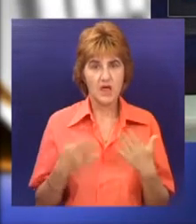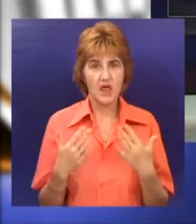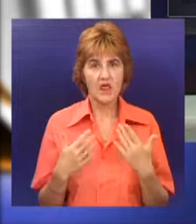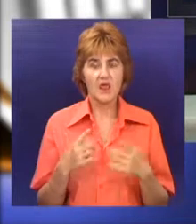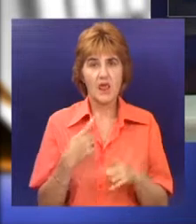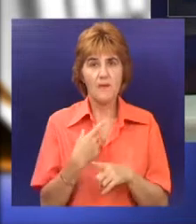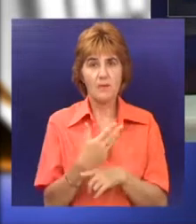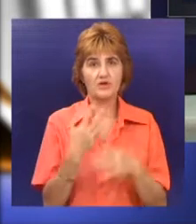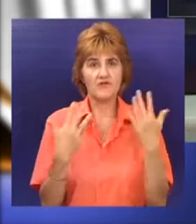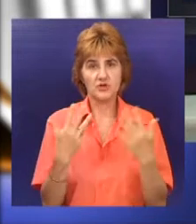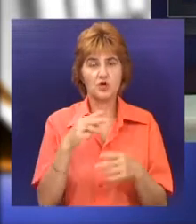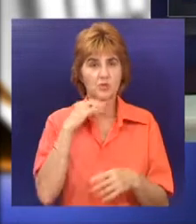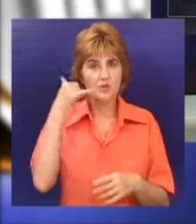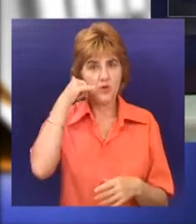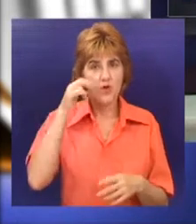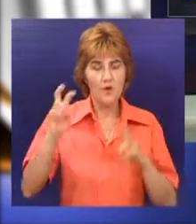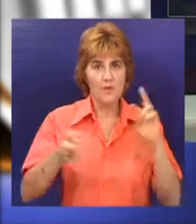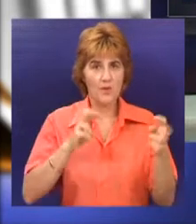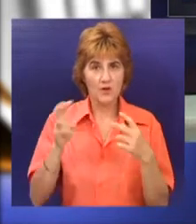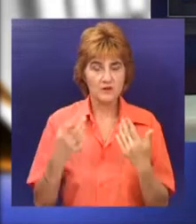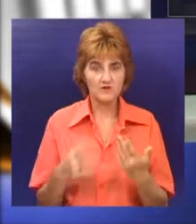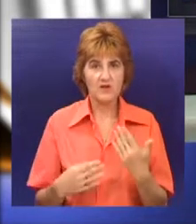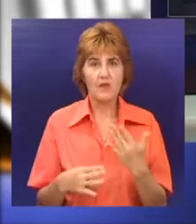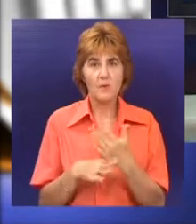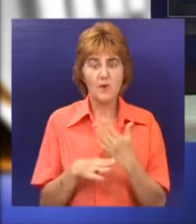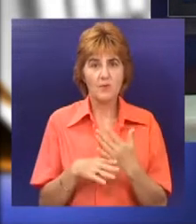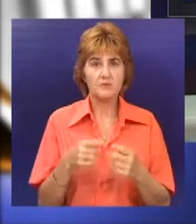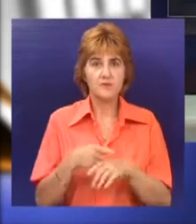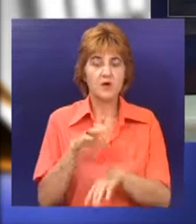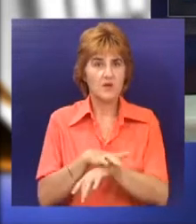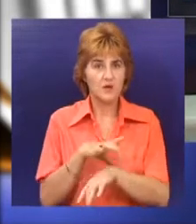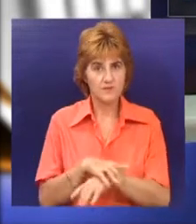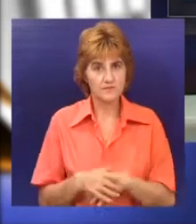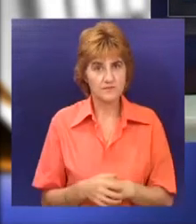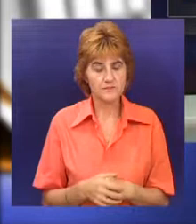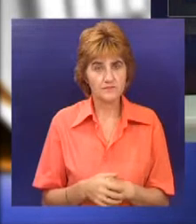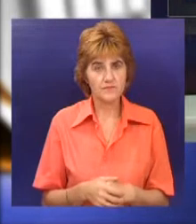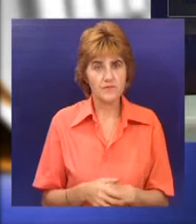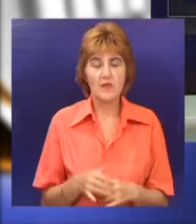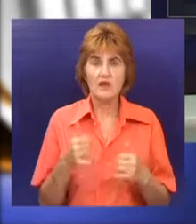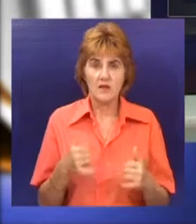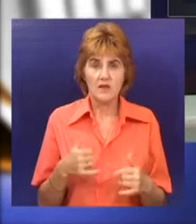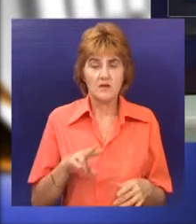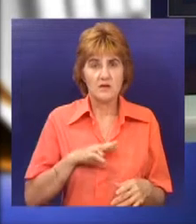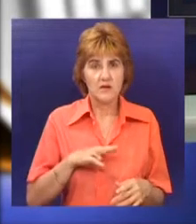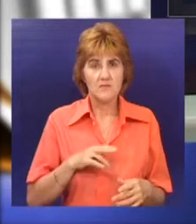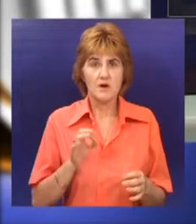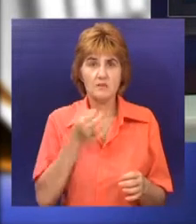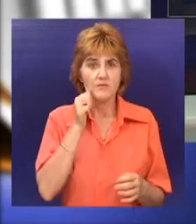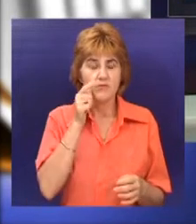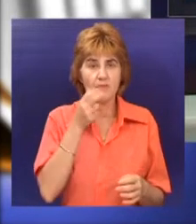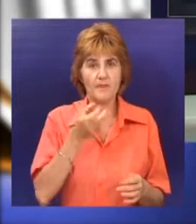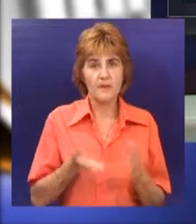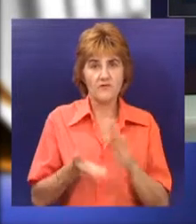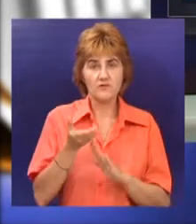Hitna pomoć nikada nije imala više poziva na teren, a veliki broj ljudi javio se u prostorije hitne pomoći i sam. Iako se danas najavljuje blago